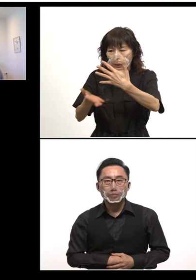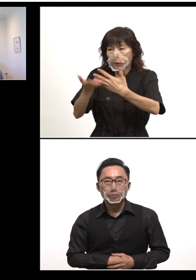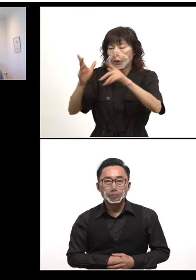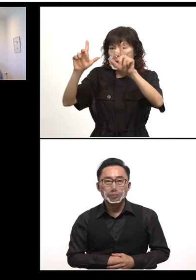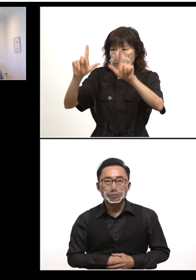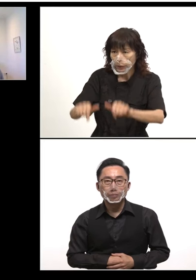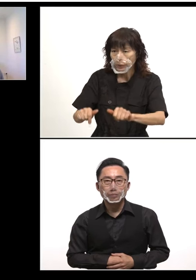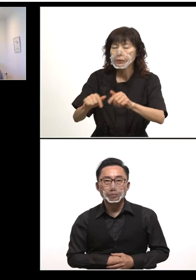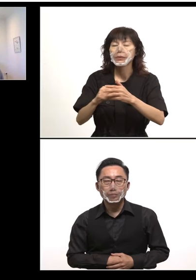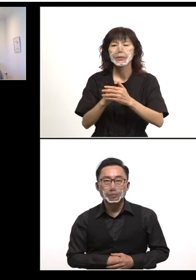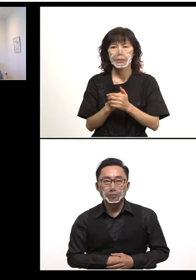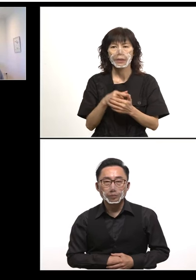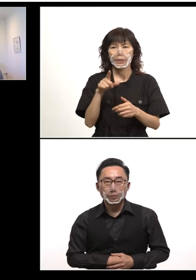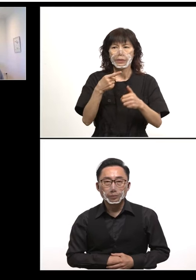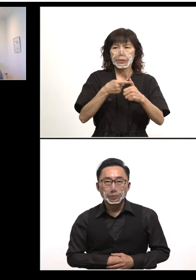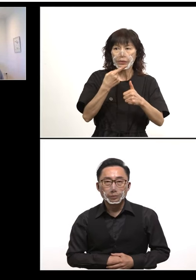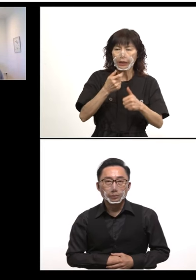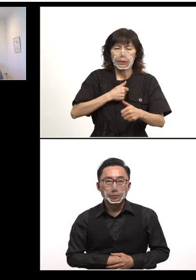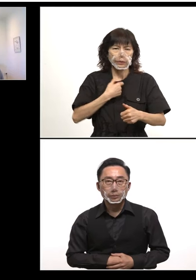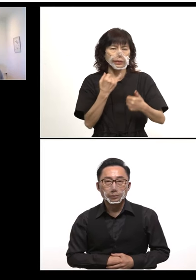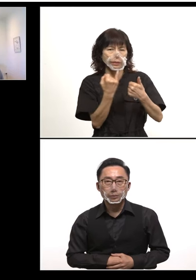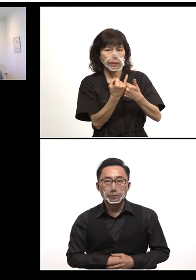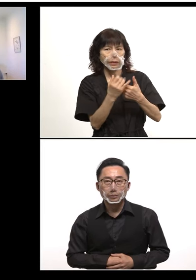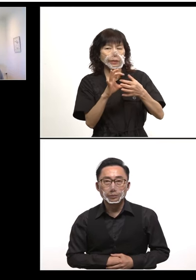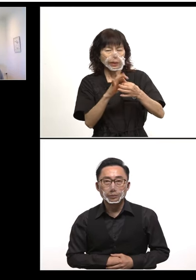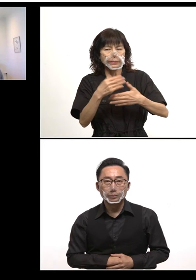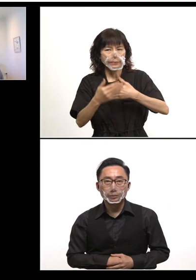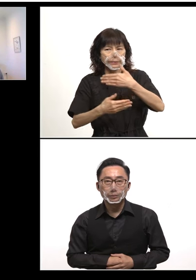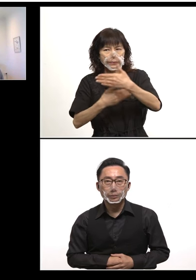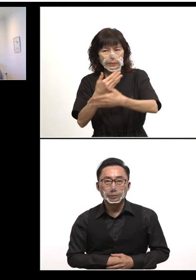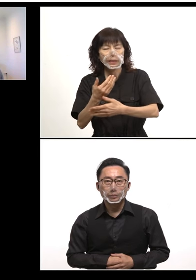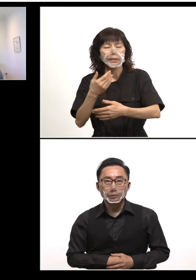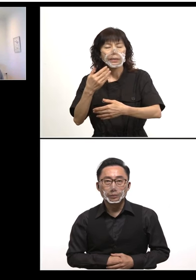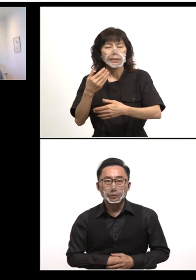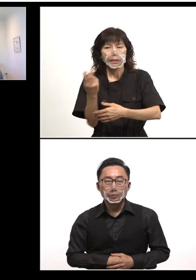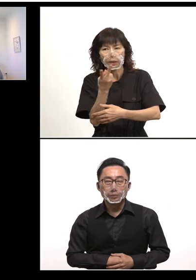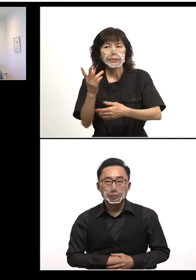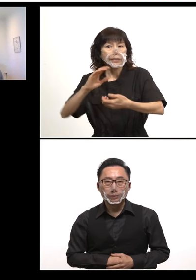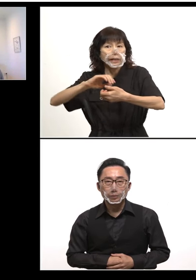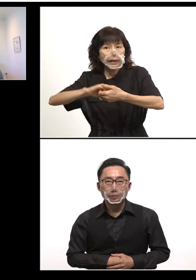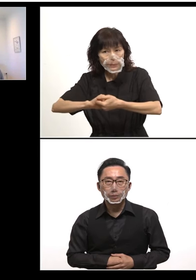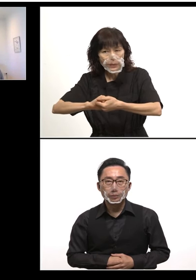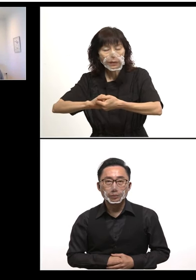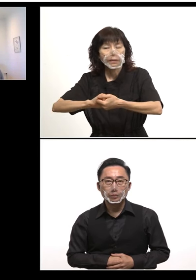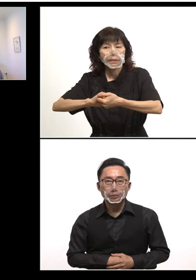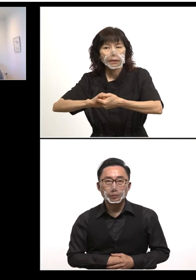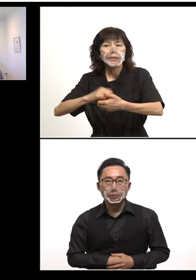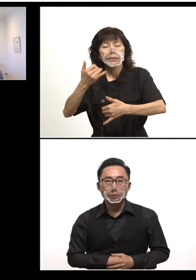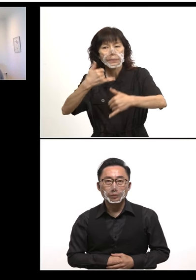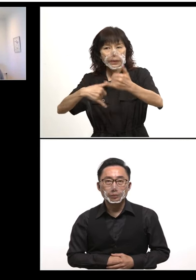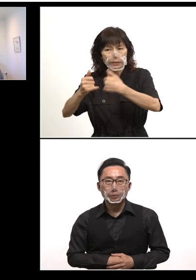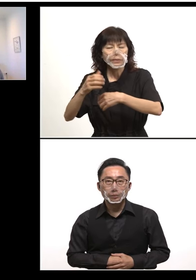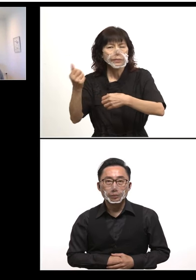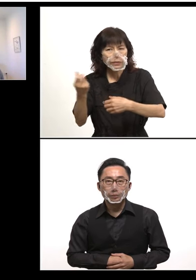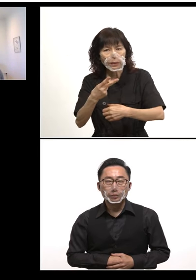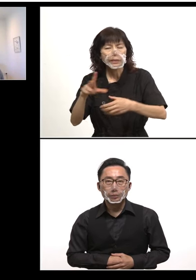可以由呢個師生關係一路可以成為大家一齊partner 咁樣去一齊去做演出去創